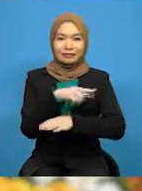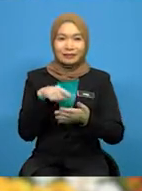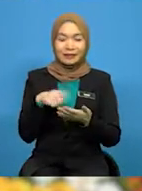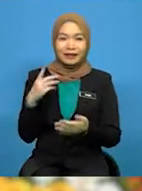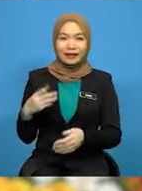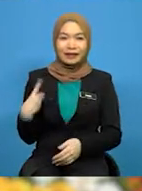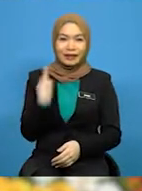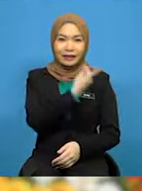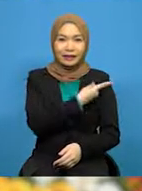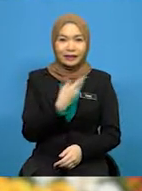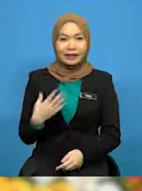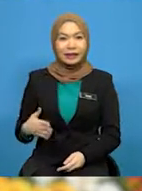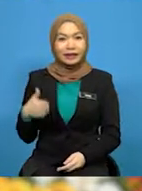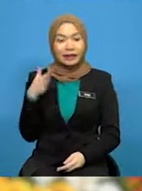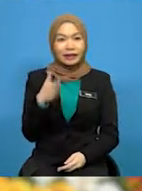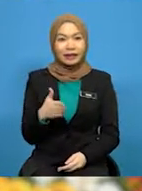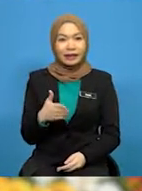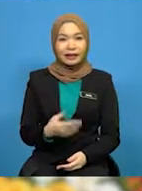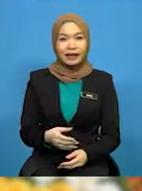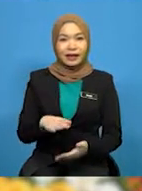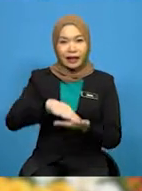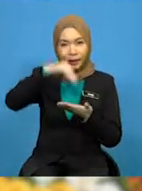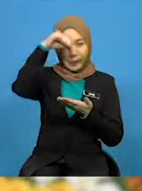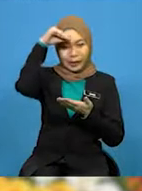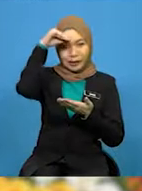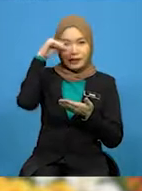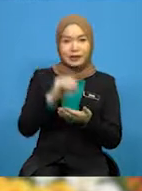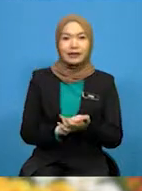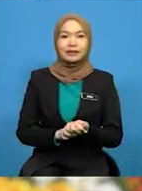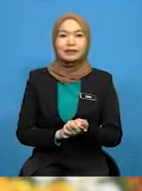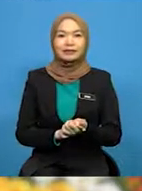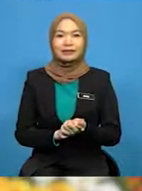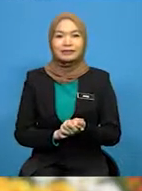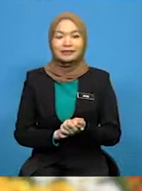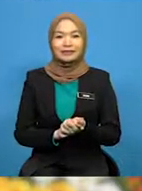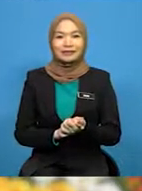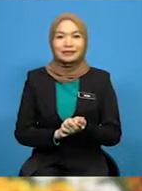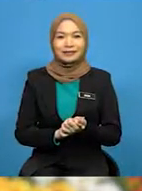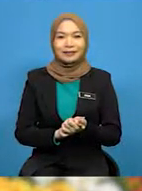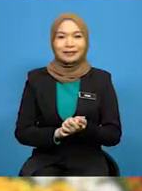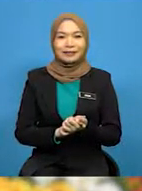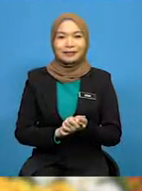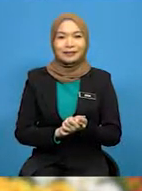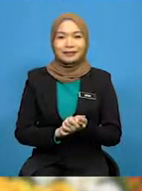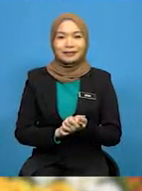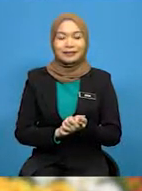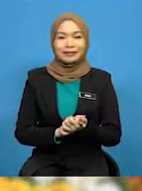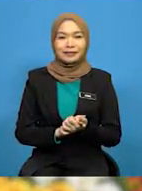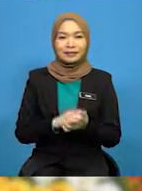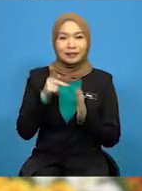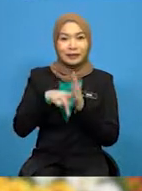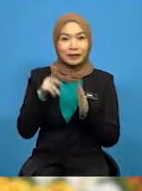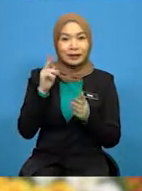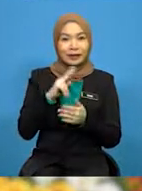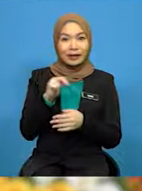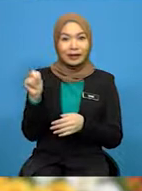kita akan mengupas beberapa subtajuk dalam bab 1 yang merupakan pengenalan kepada mata pelajaran